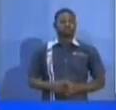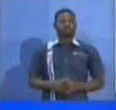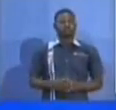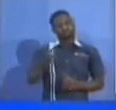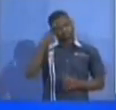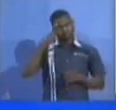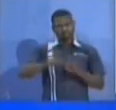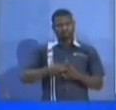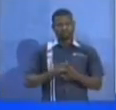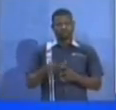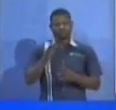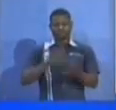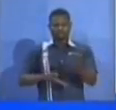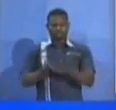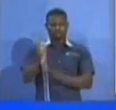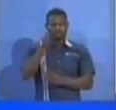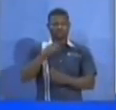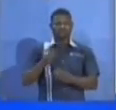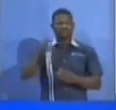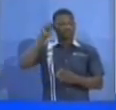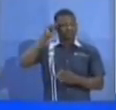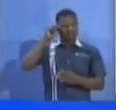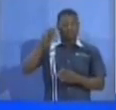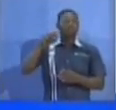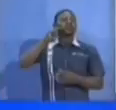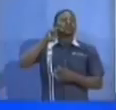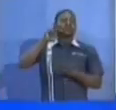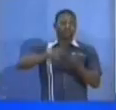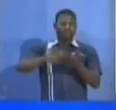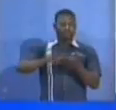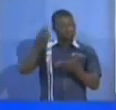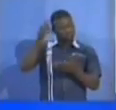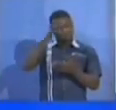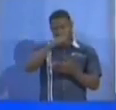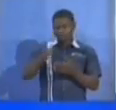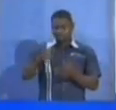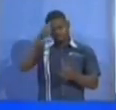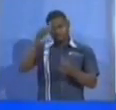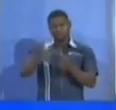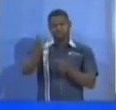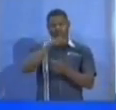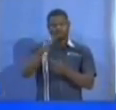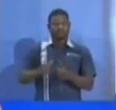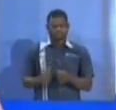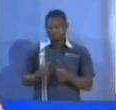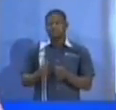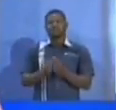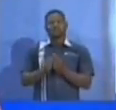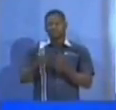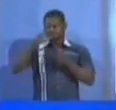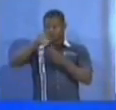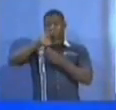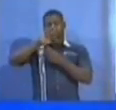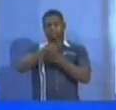Pour ouvrir ce journal, direction le Nigeria pour la célébration de la National Democratic Day, la journée nationale de la